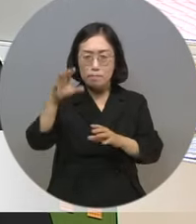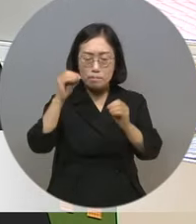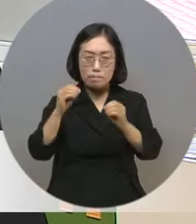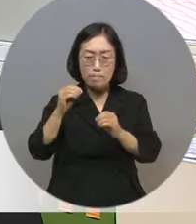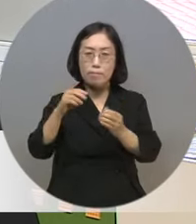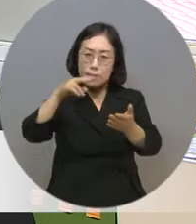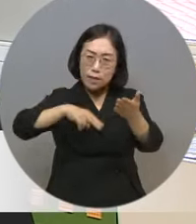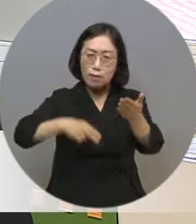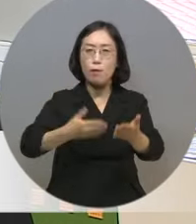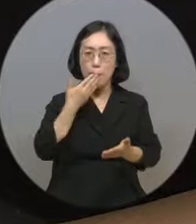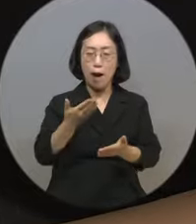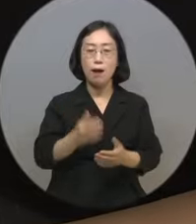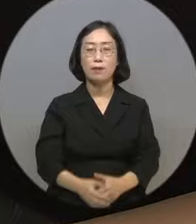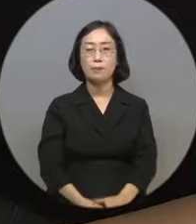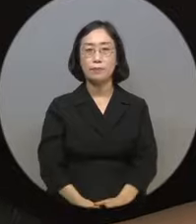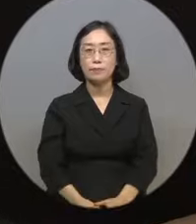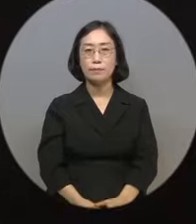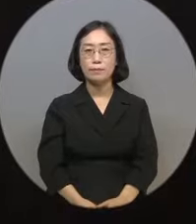갖추어지리라 생각됩니다.